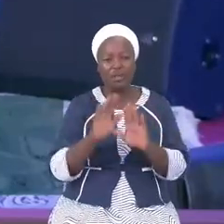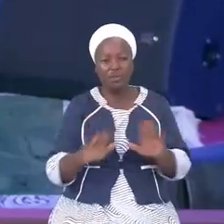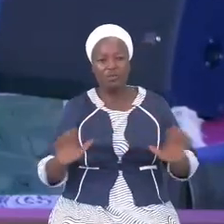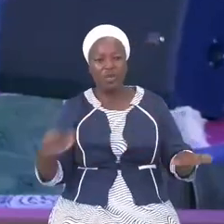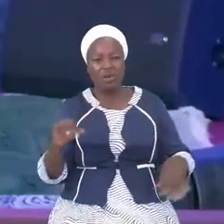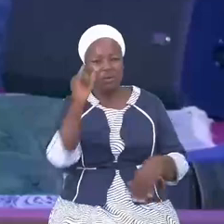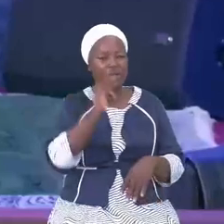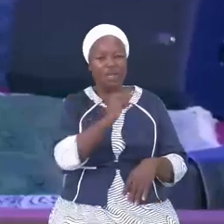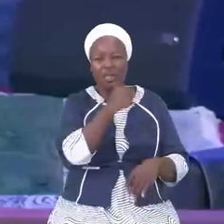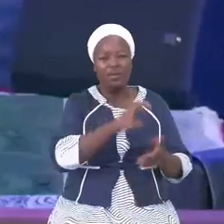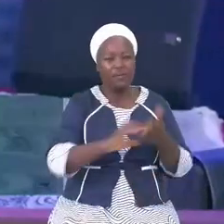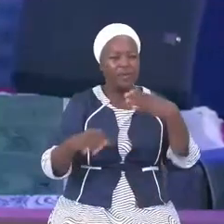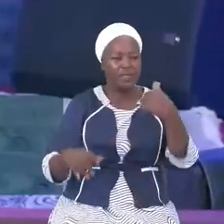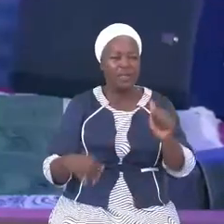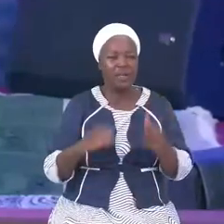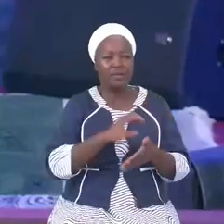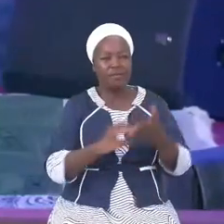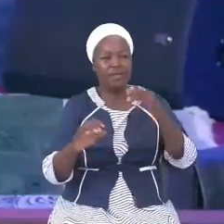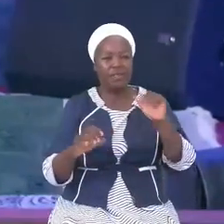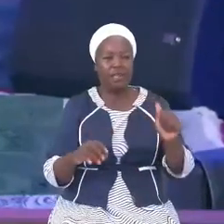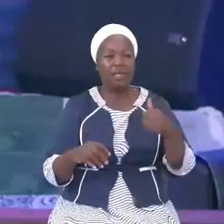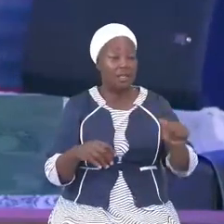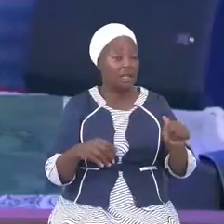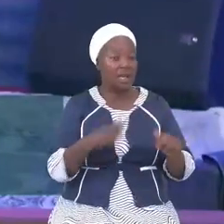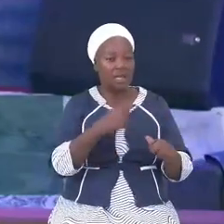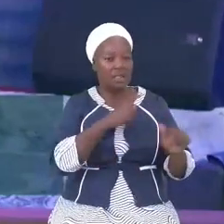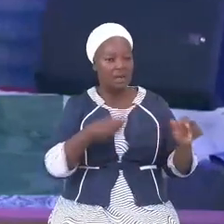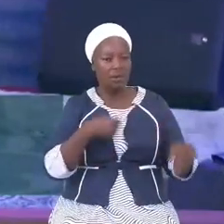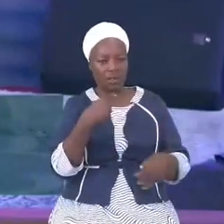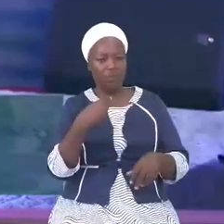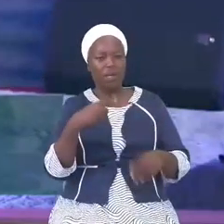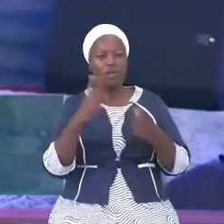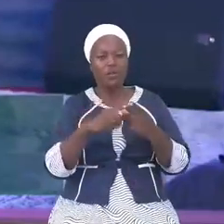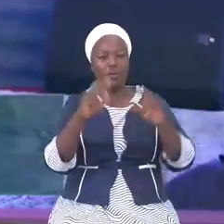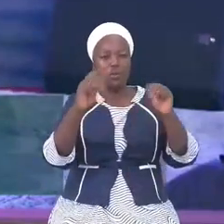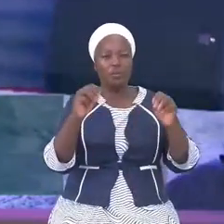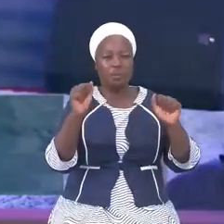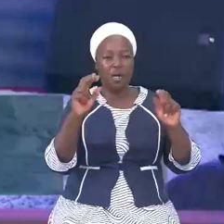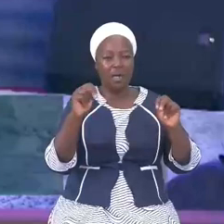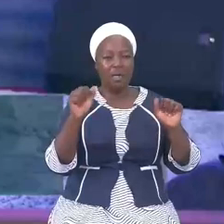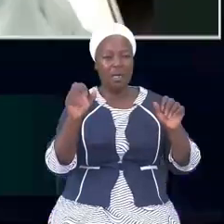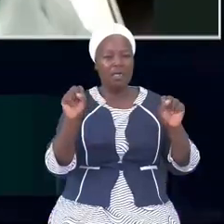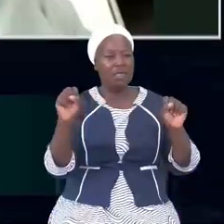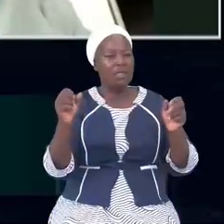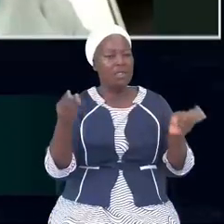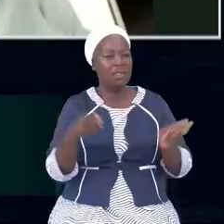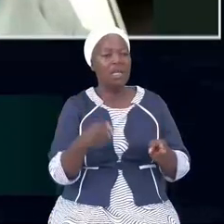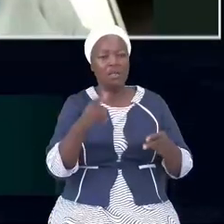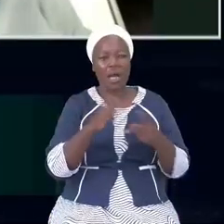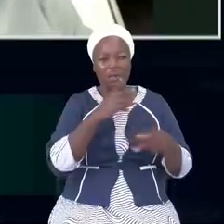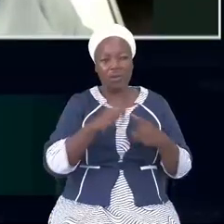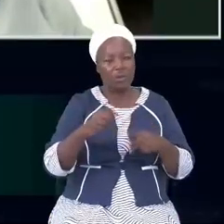détruits devant les enfants d'Israël. Verset 10. L'Éternel parla à Manassé et à son peuple et il n'y fit